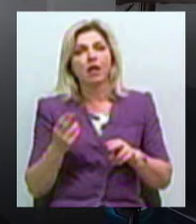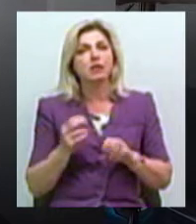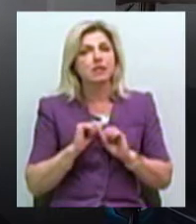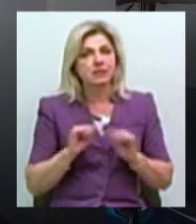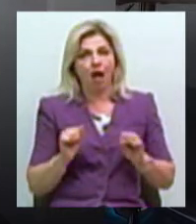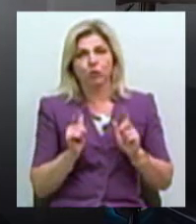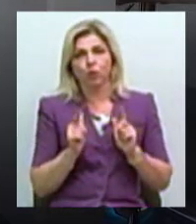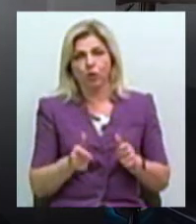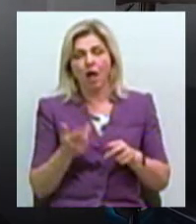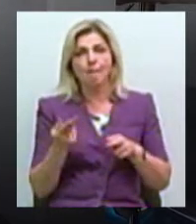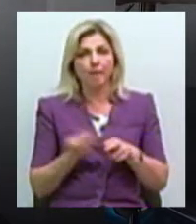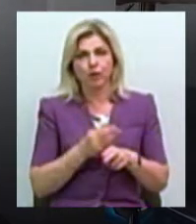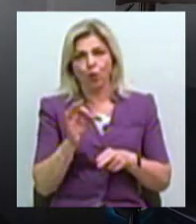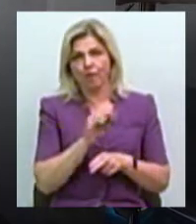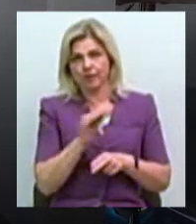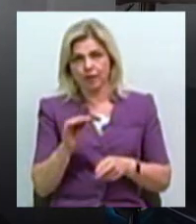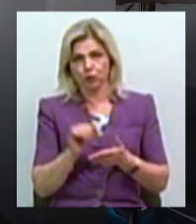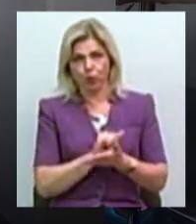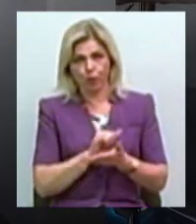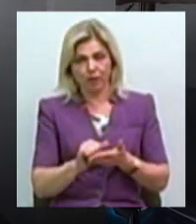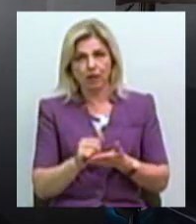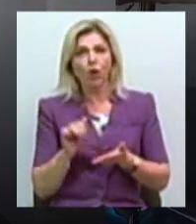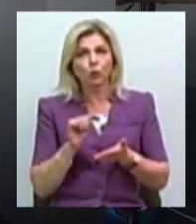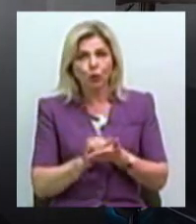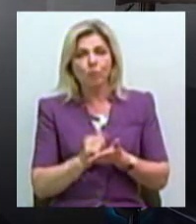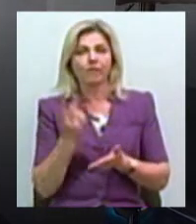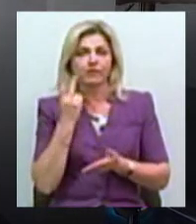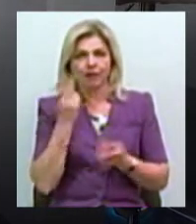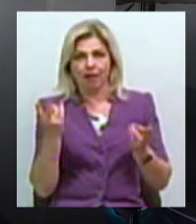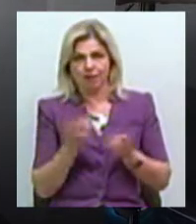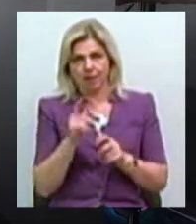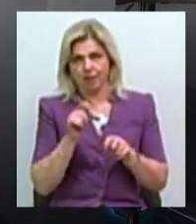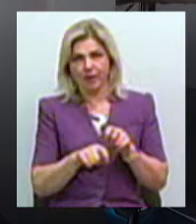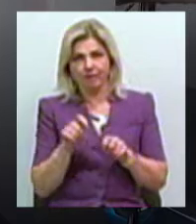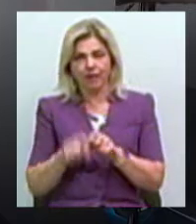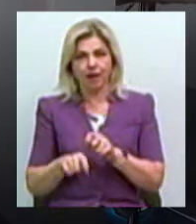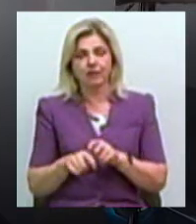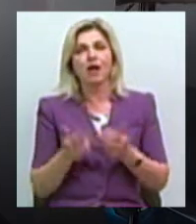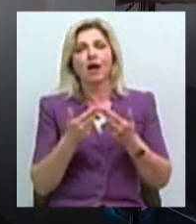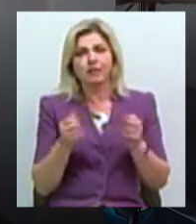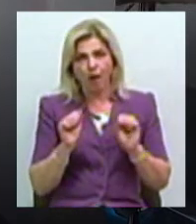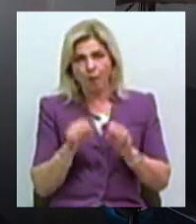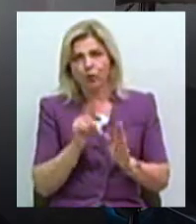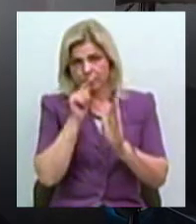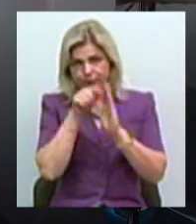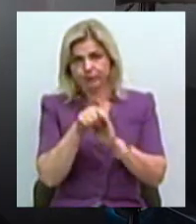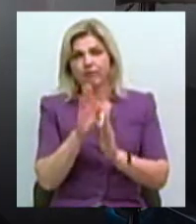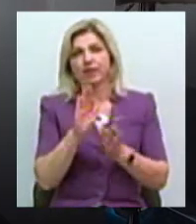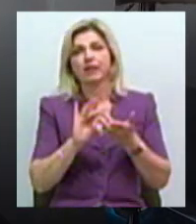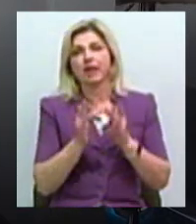То есть документы всегда надо проверять. И еще я бы хотела сказать, что, ну да, то есть можно зайти в интернет. Сейчас я думаю,